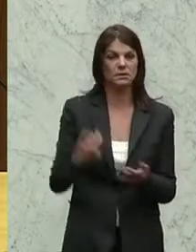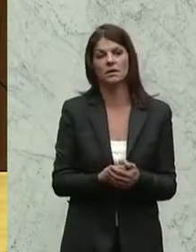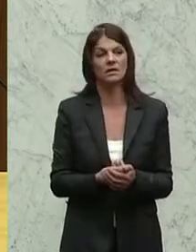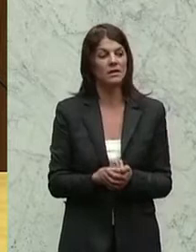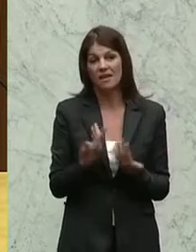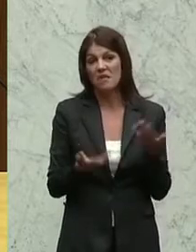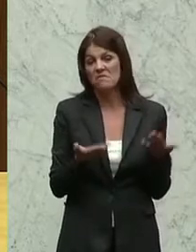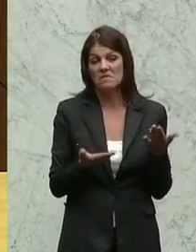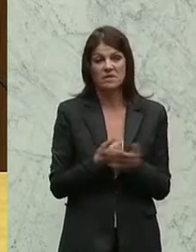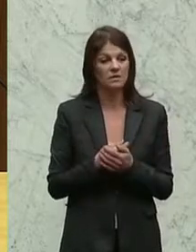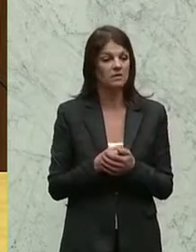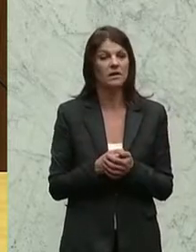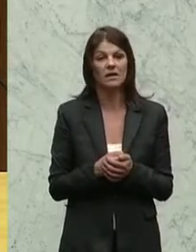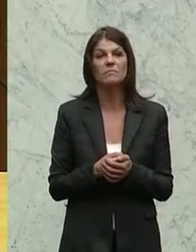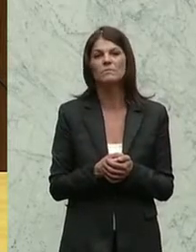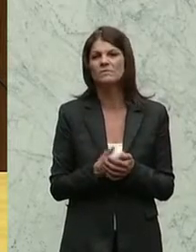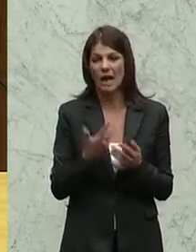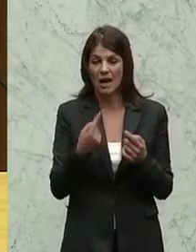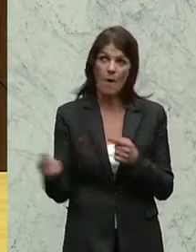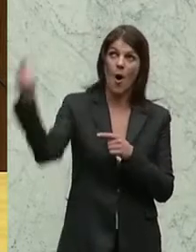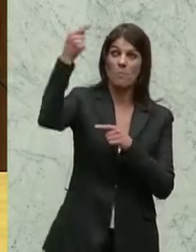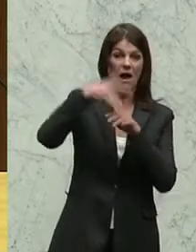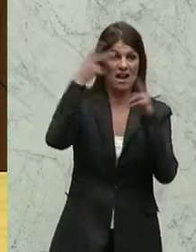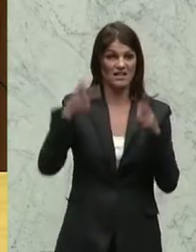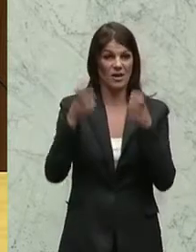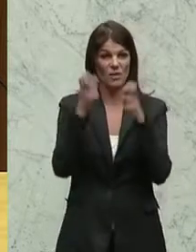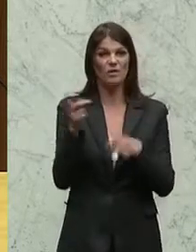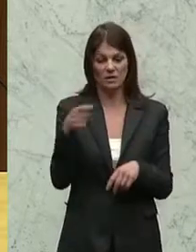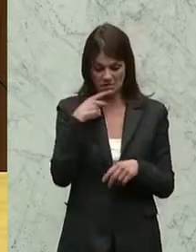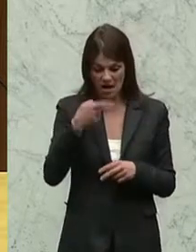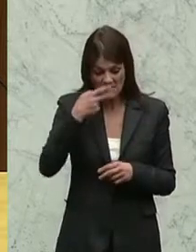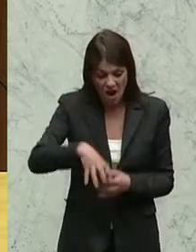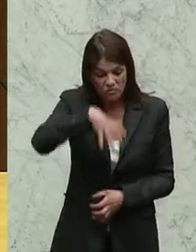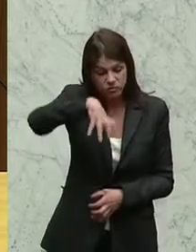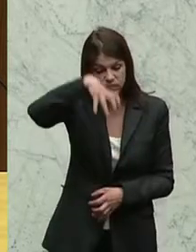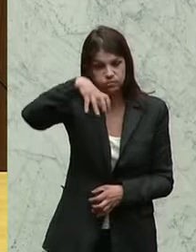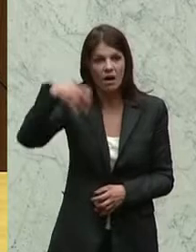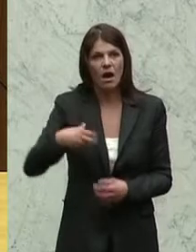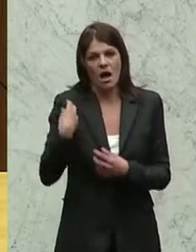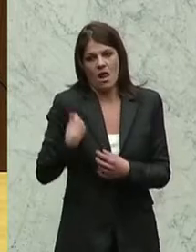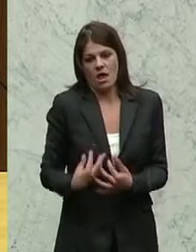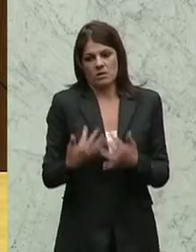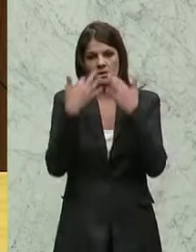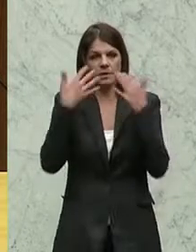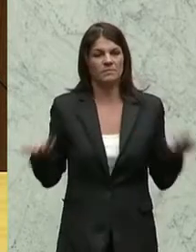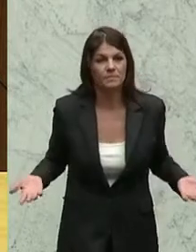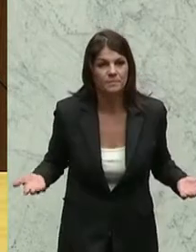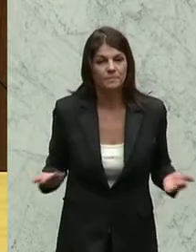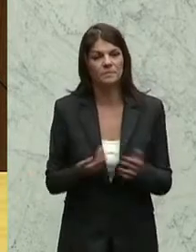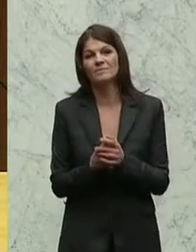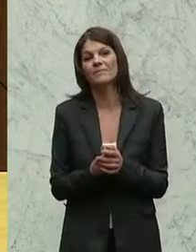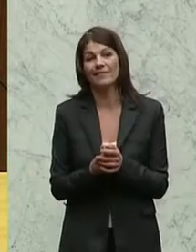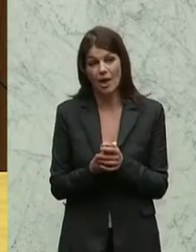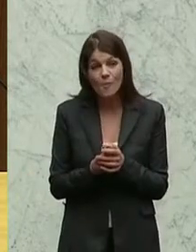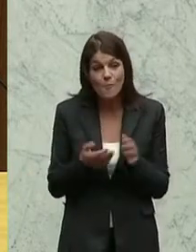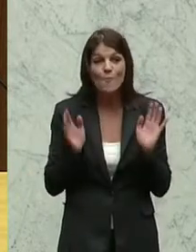Dann fühlt sich wahrscheinlich noch der oben Wirt wohnt, durch den Rauch, der von unten hinaufzieht, belästigt.